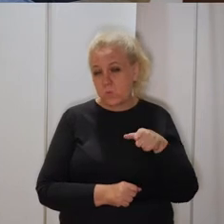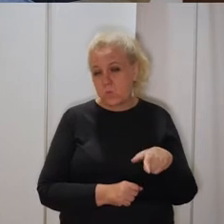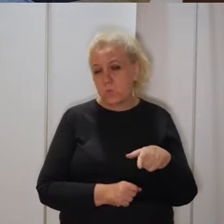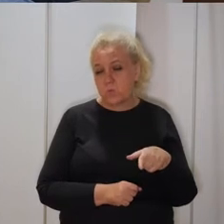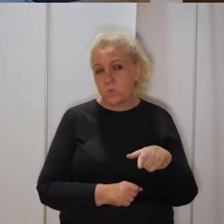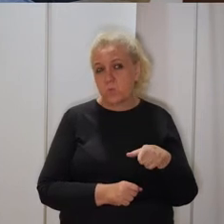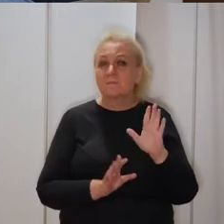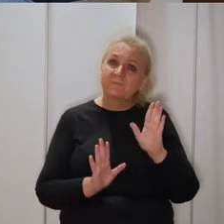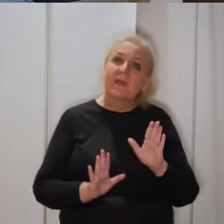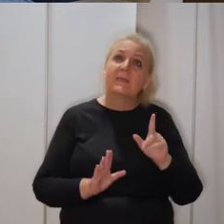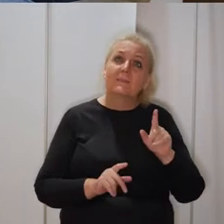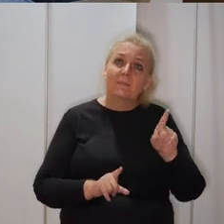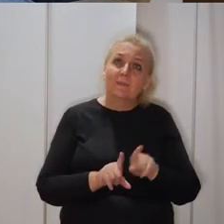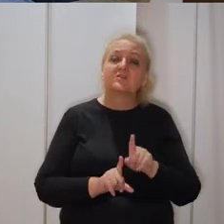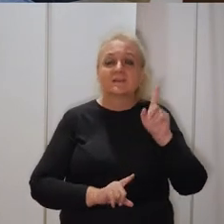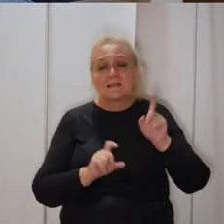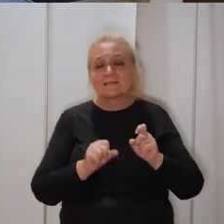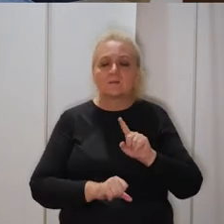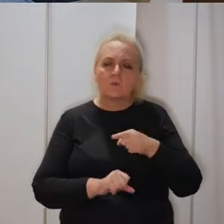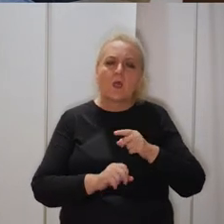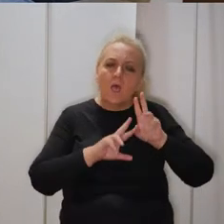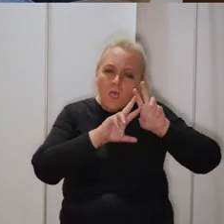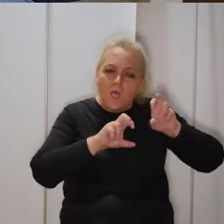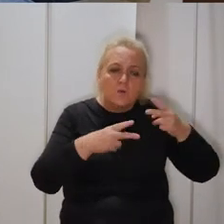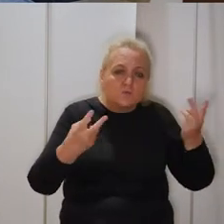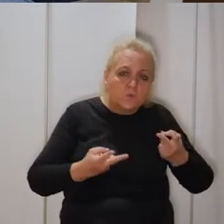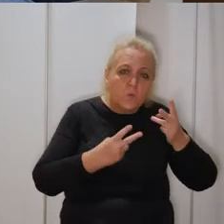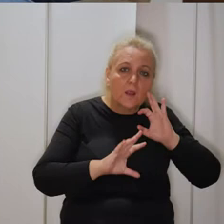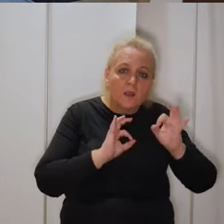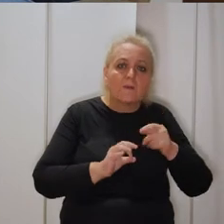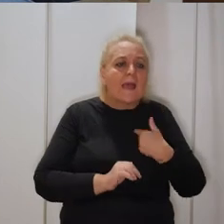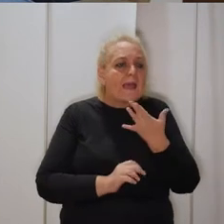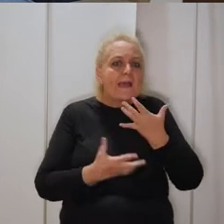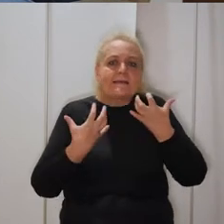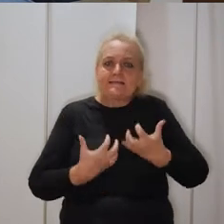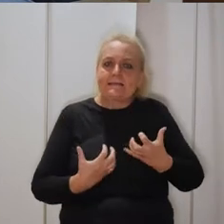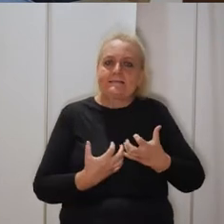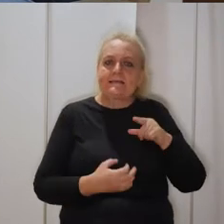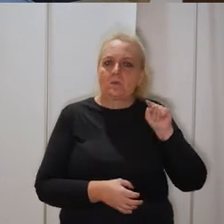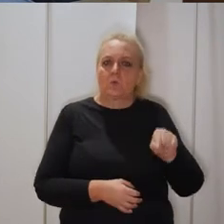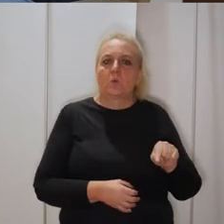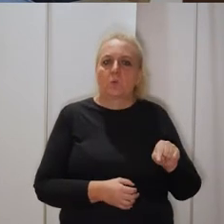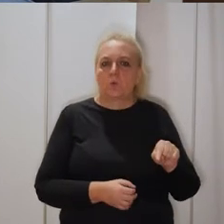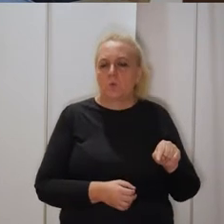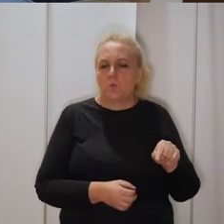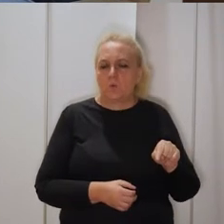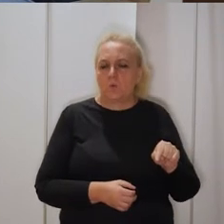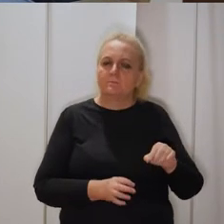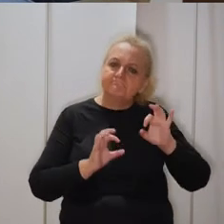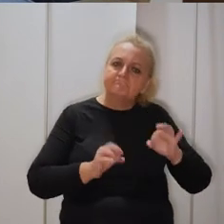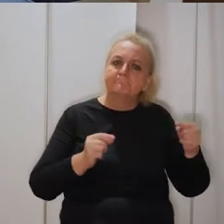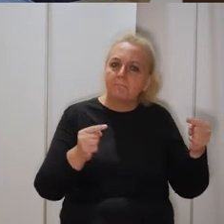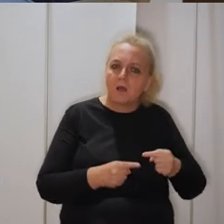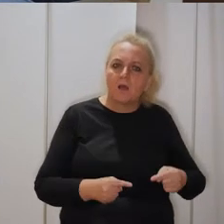też czasami dłużej mi zajmuje się dokopanie się do jakichś informacji, bo mi zależy na tym, żeby to też było